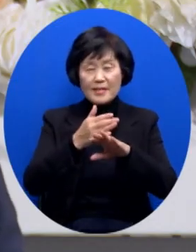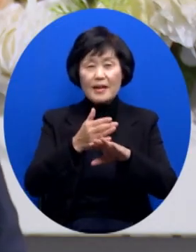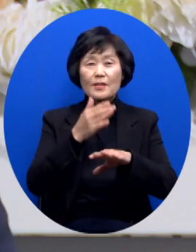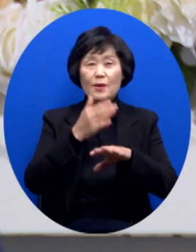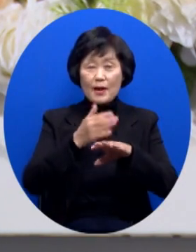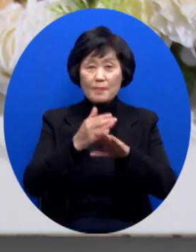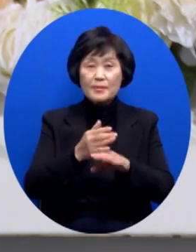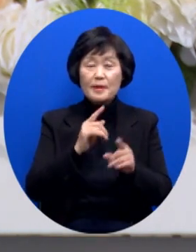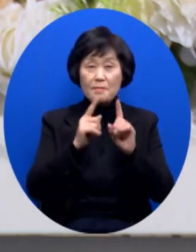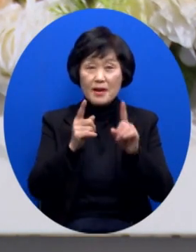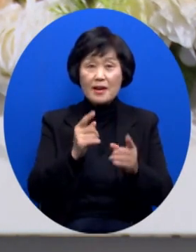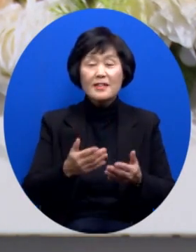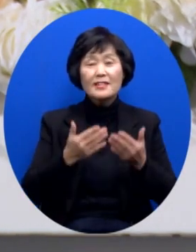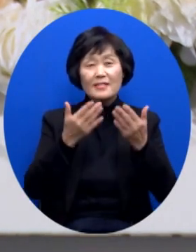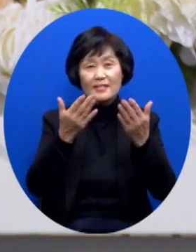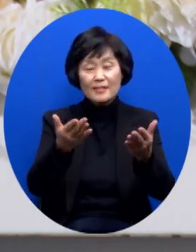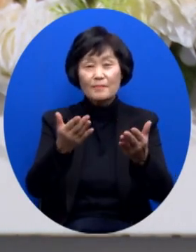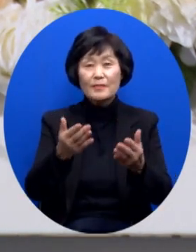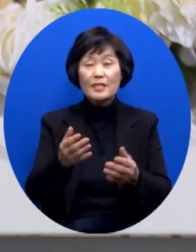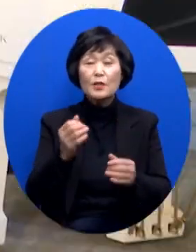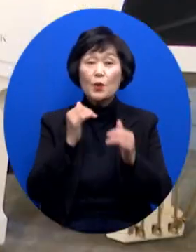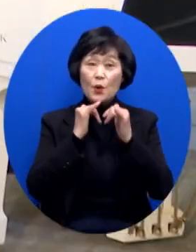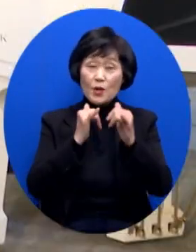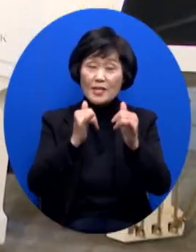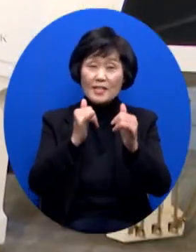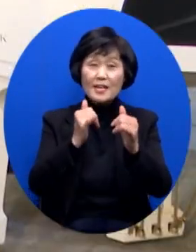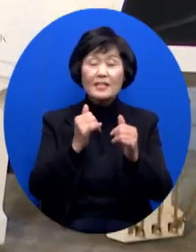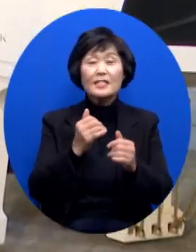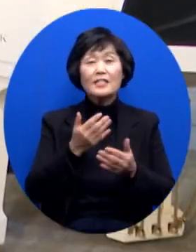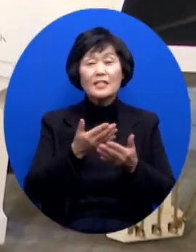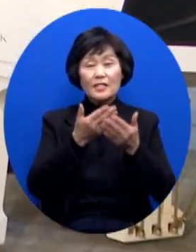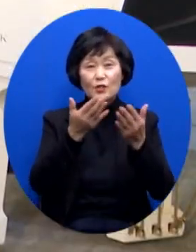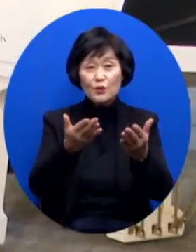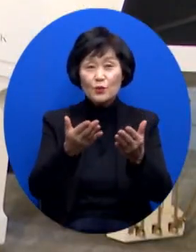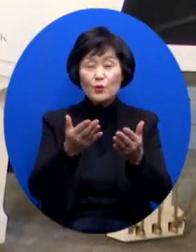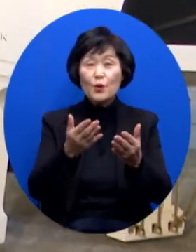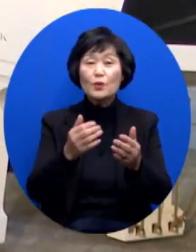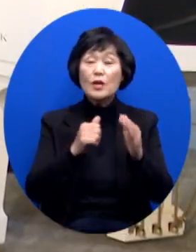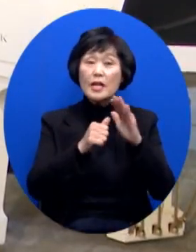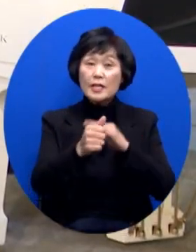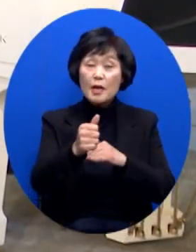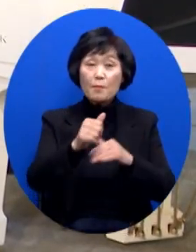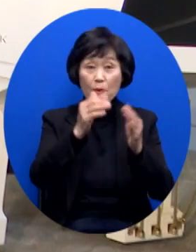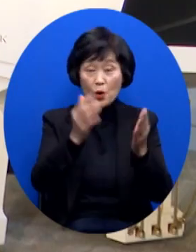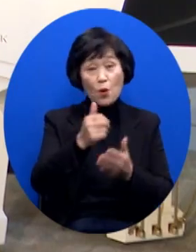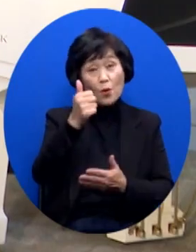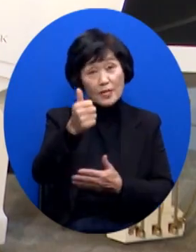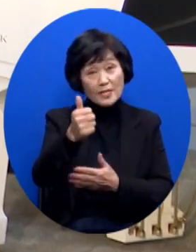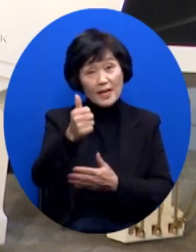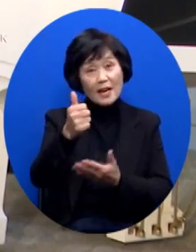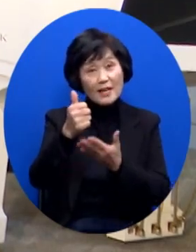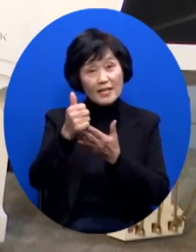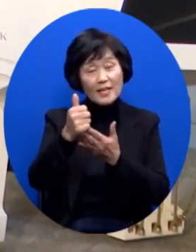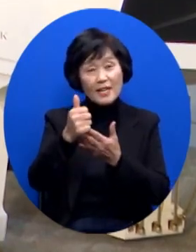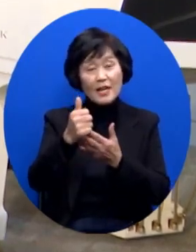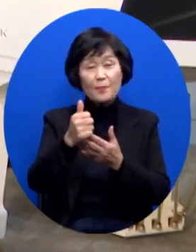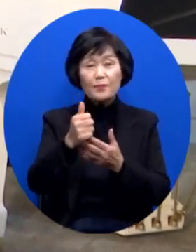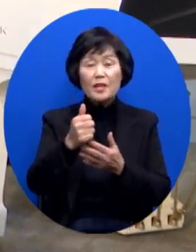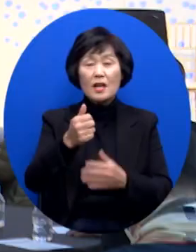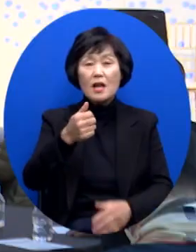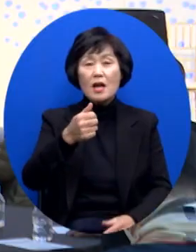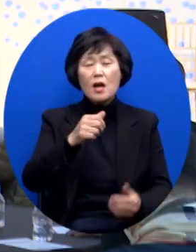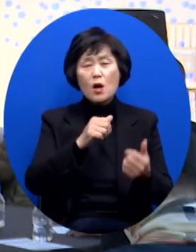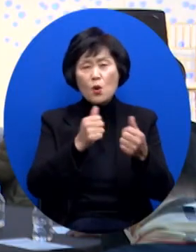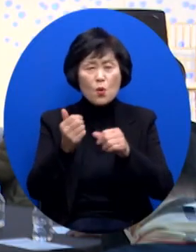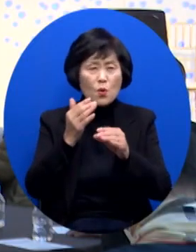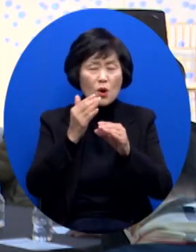직원과 모범 봉사자를 시상하고 안양 G3병원 대표원장 박상은 박사가 호스피스와